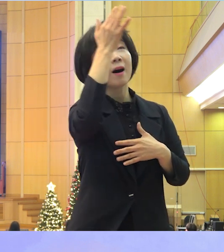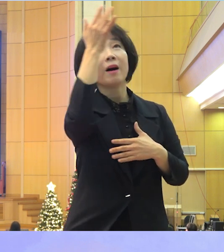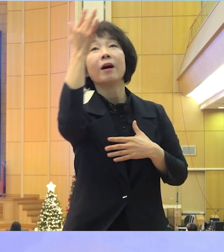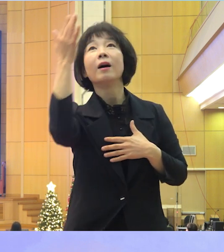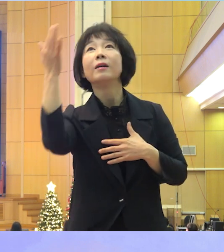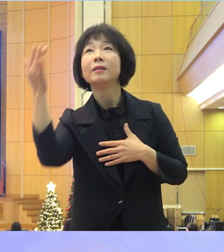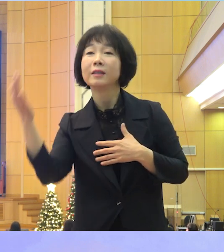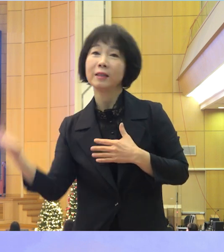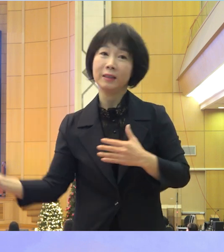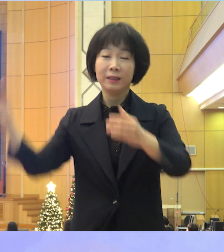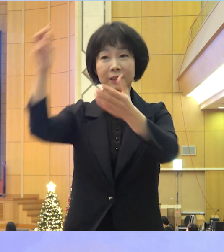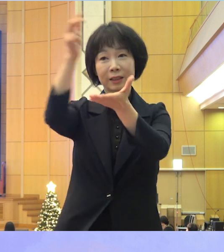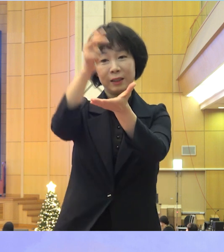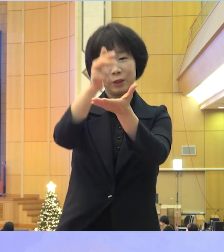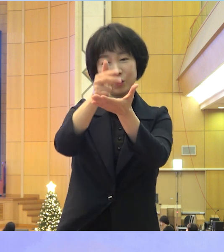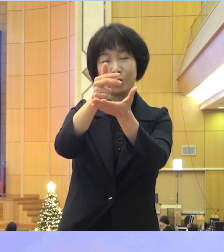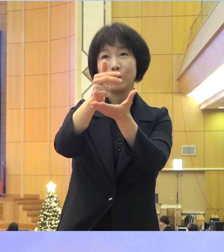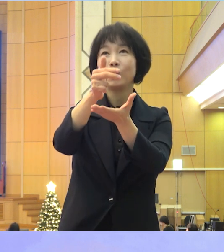아름다워라